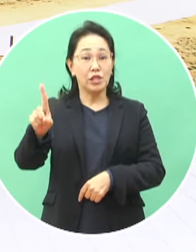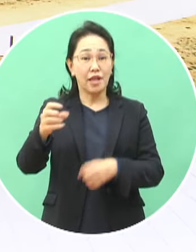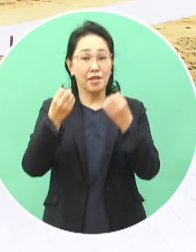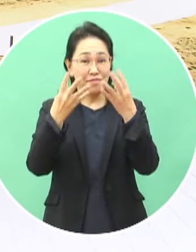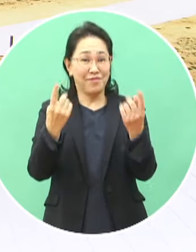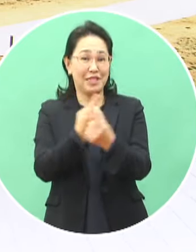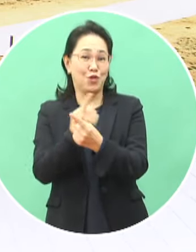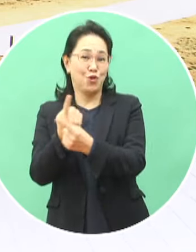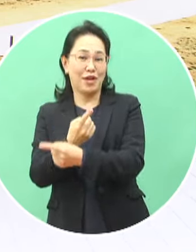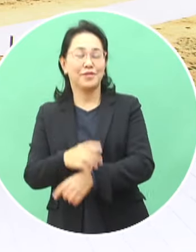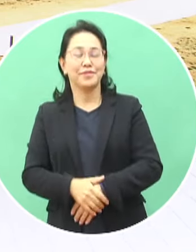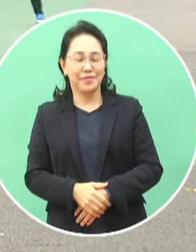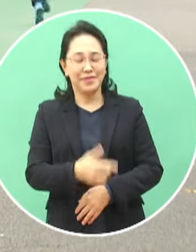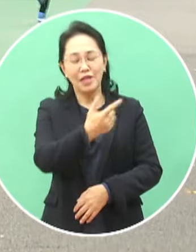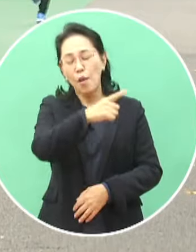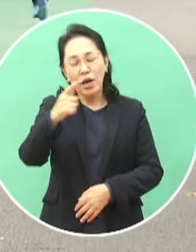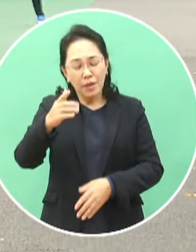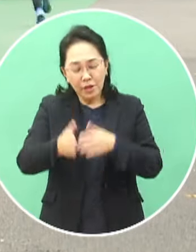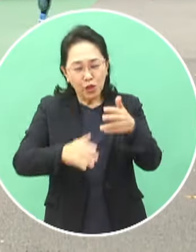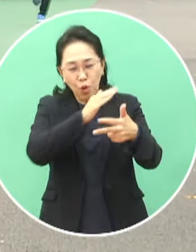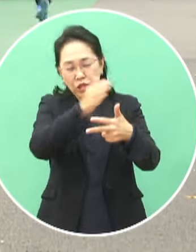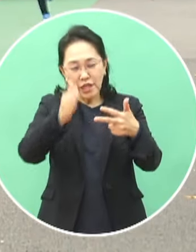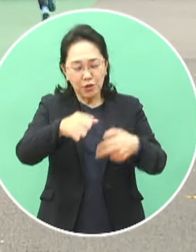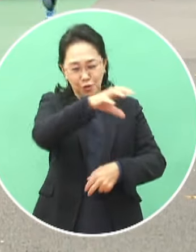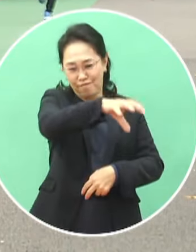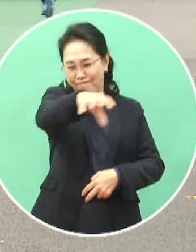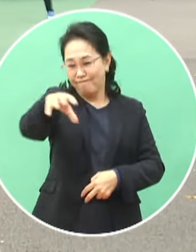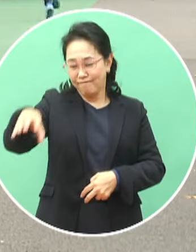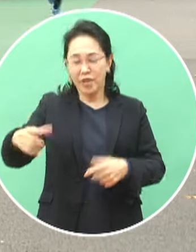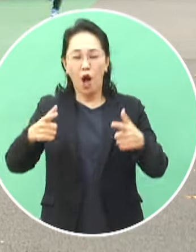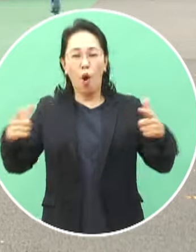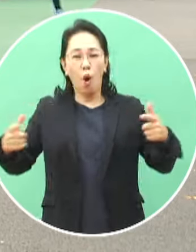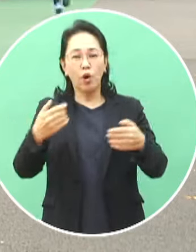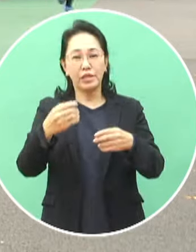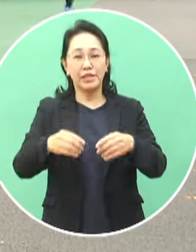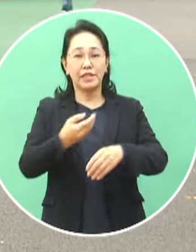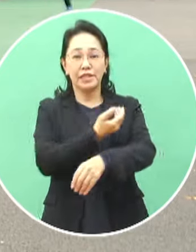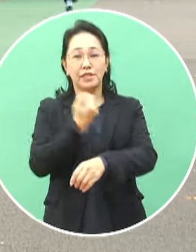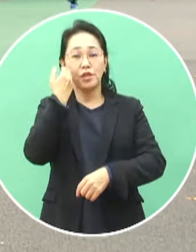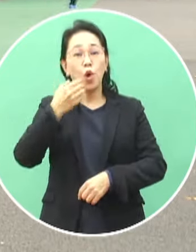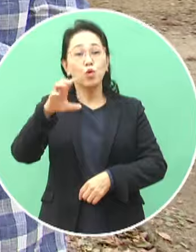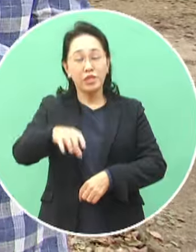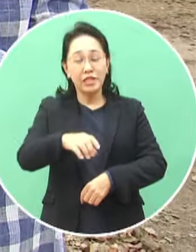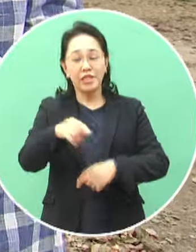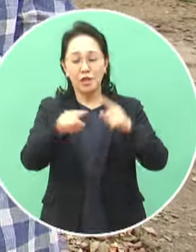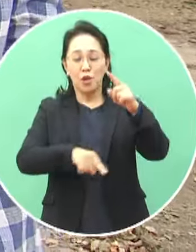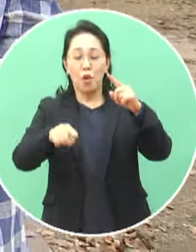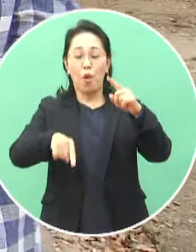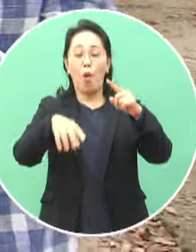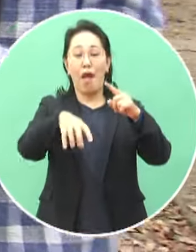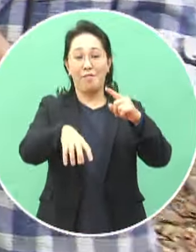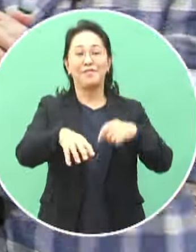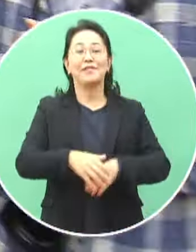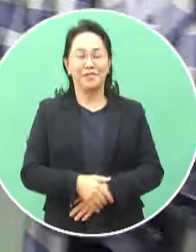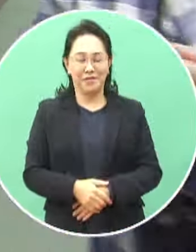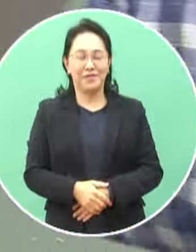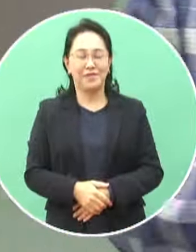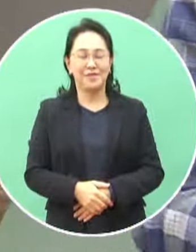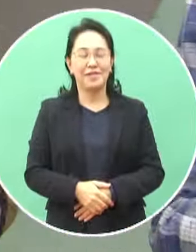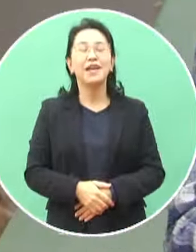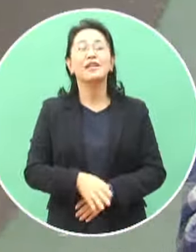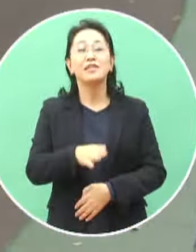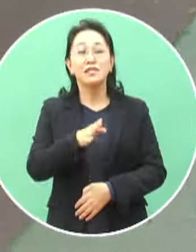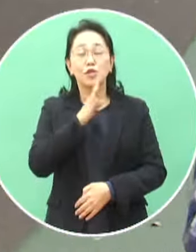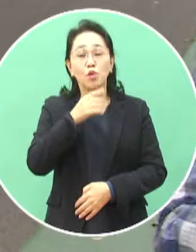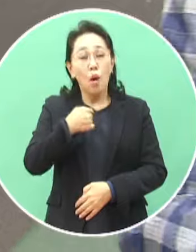ル、さまざまなスポーツ施設が揃った大型の緑地公園です。 実は私四日市市の